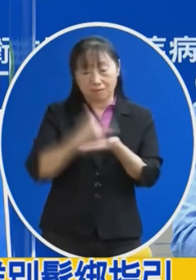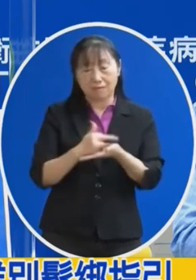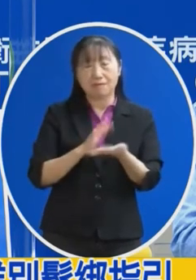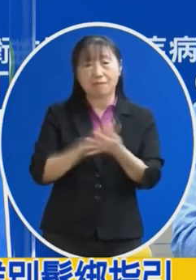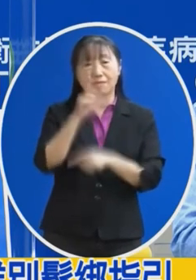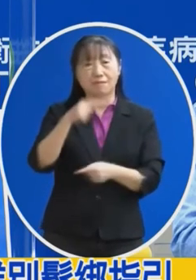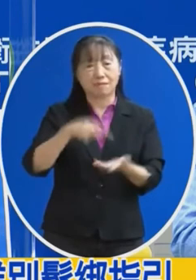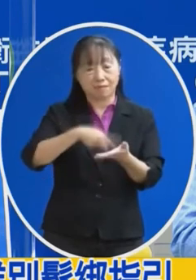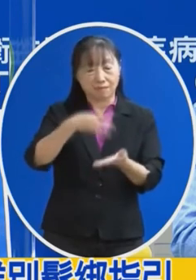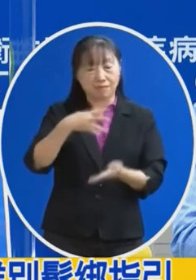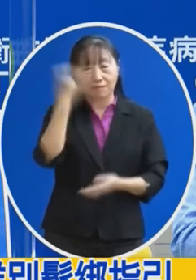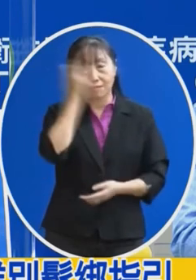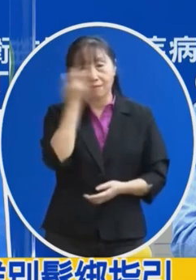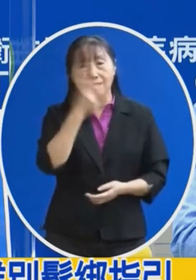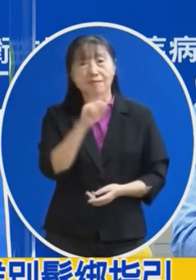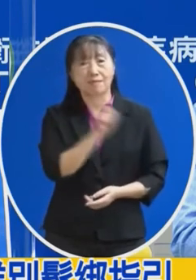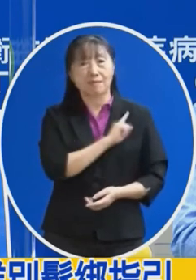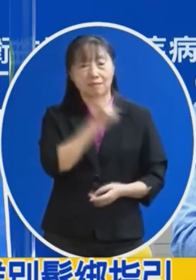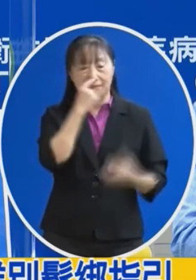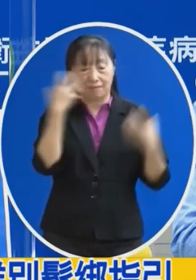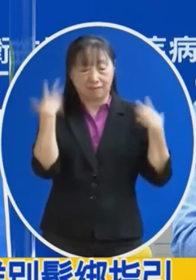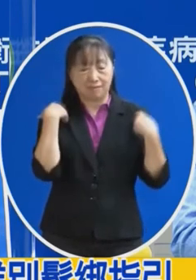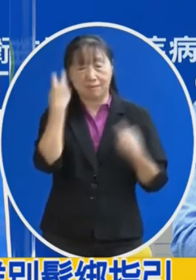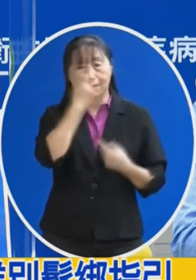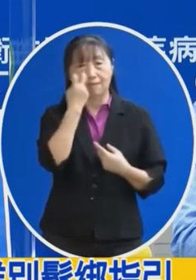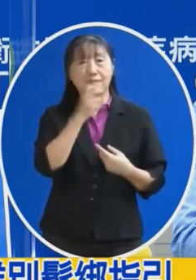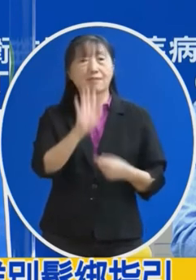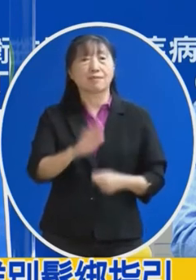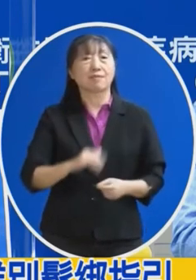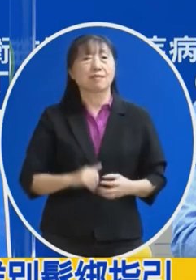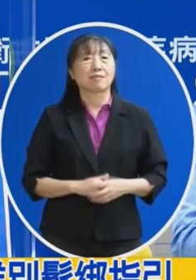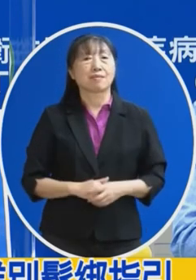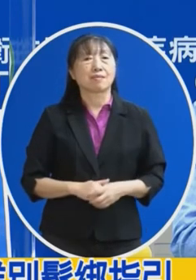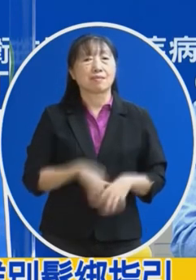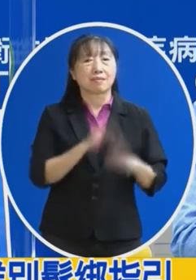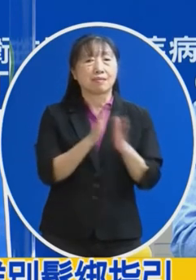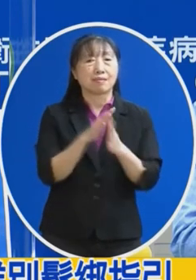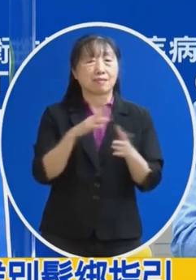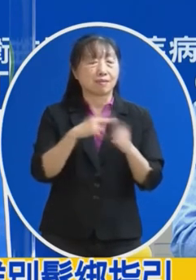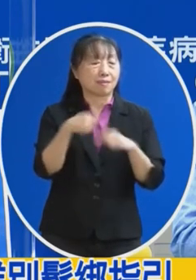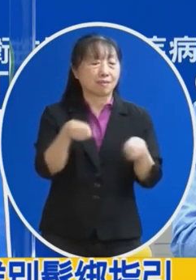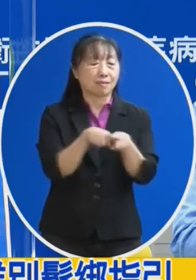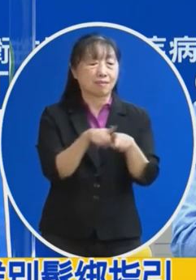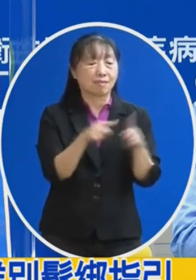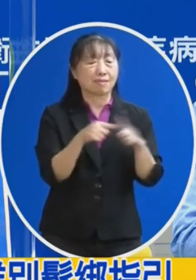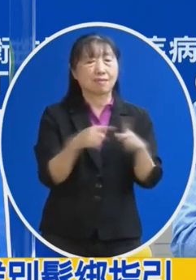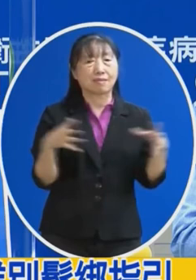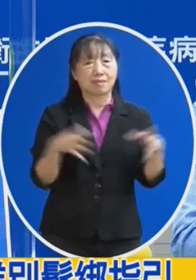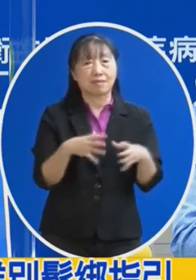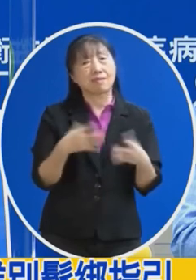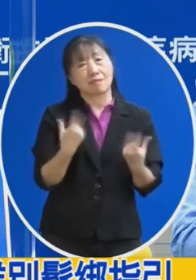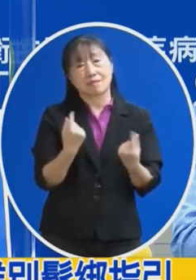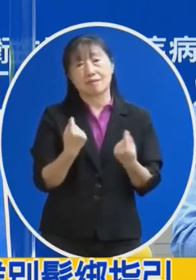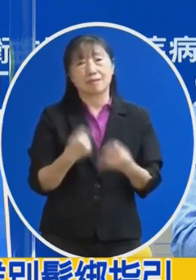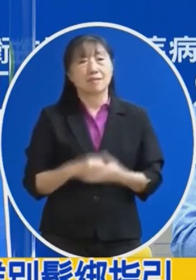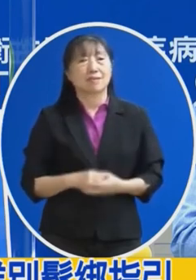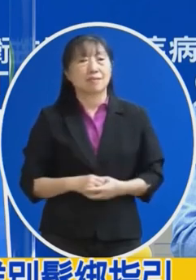几次的检验，再加上自主健康管理，所以是跟我们一般的同学是一样的。